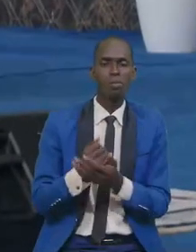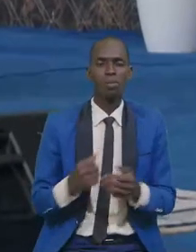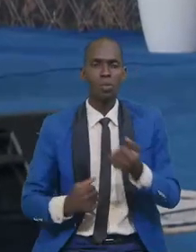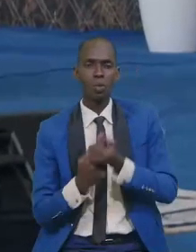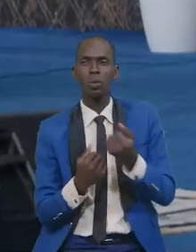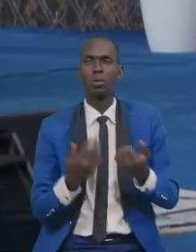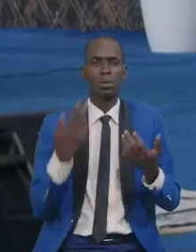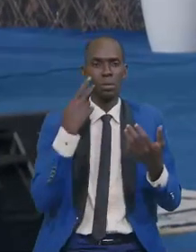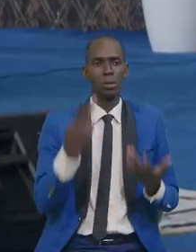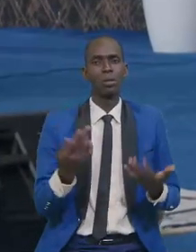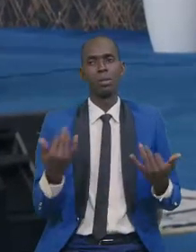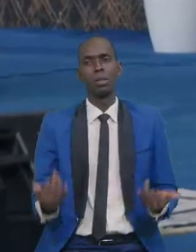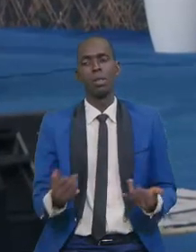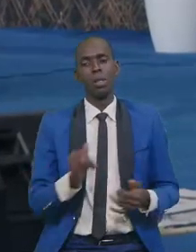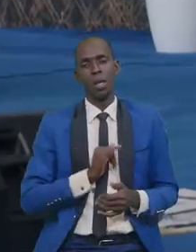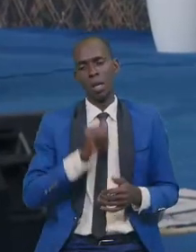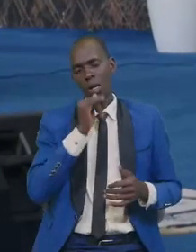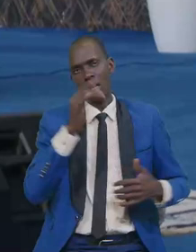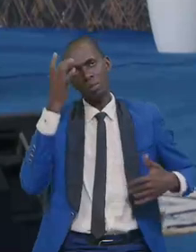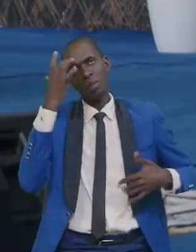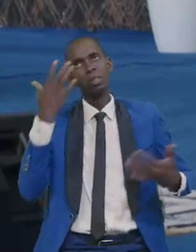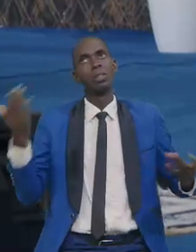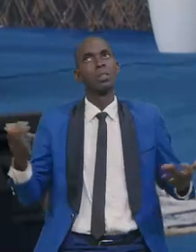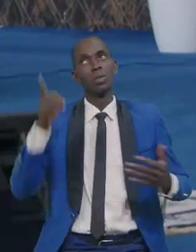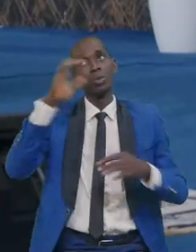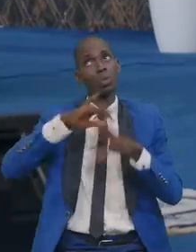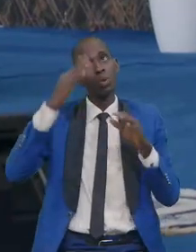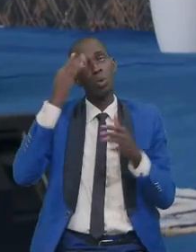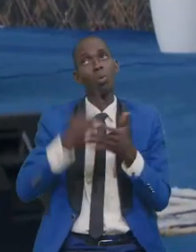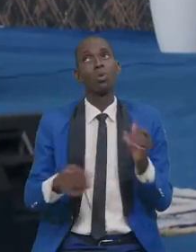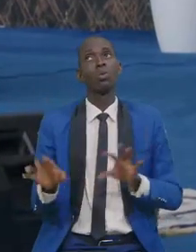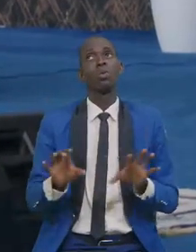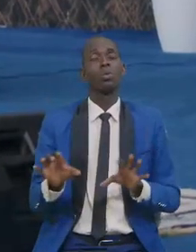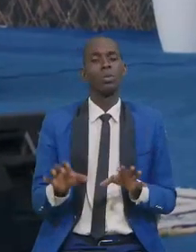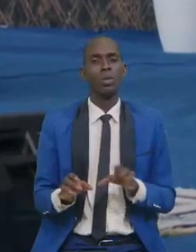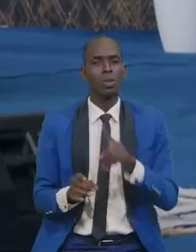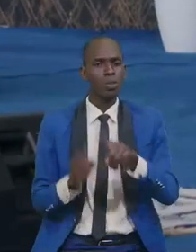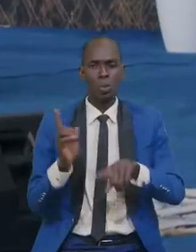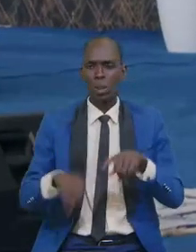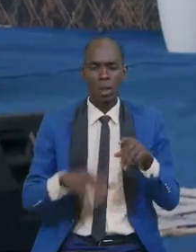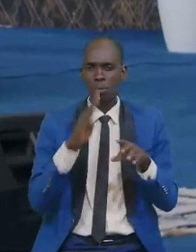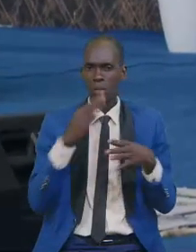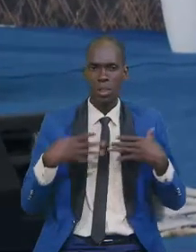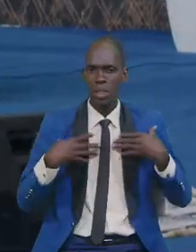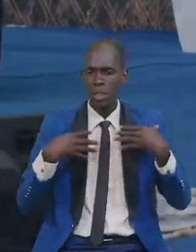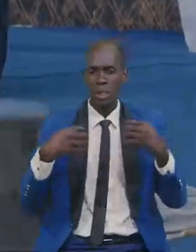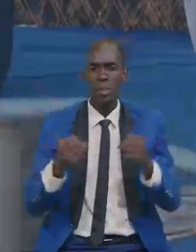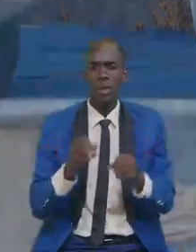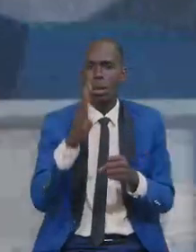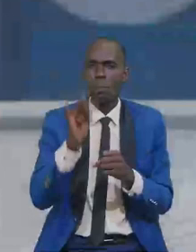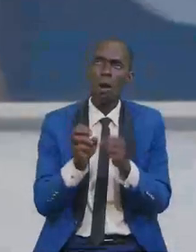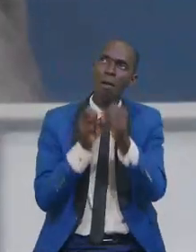tu sais que je suis malade maintenant. » On n'est pas guéri en murmurant, on n'est pas guéri